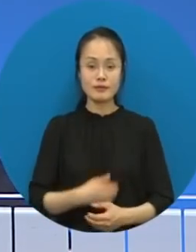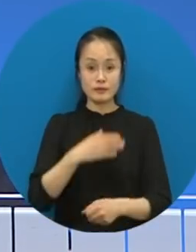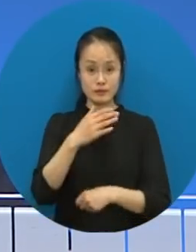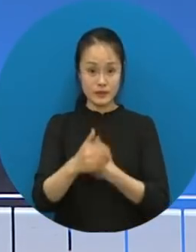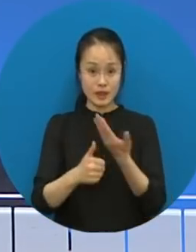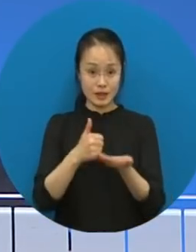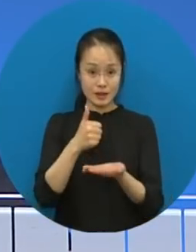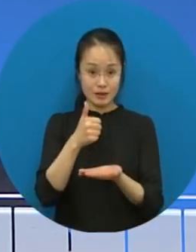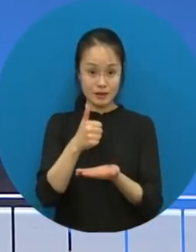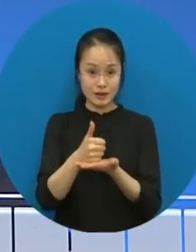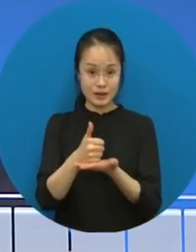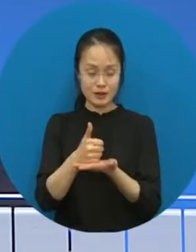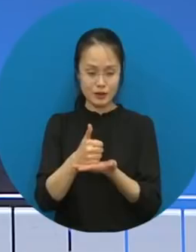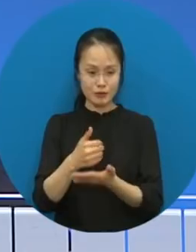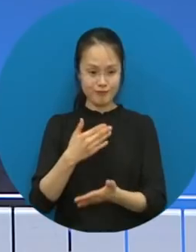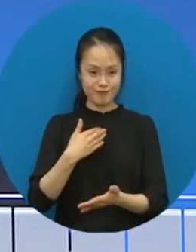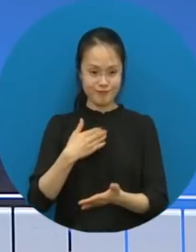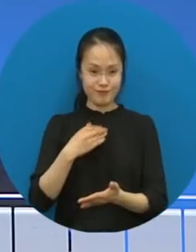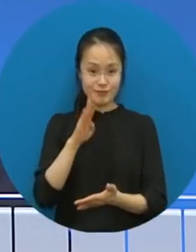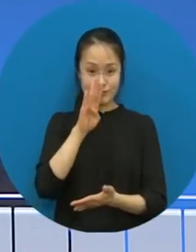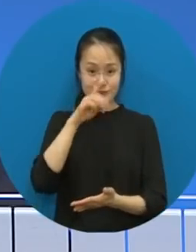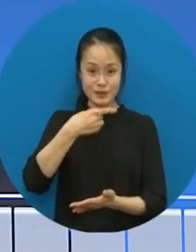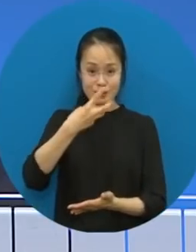하나님께서 우리도 브라질로 보내시고